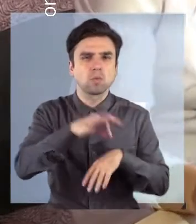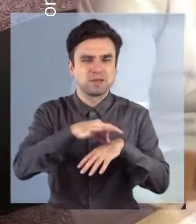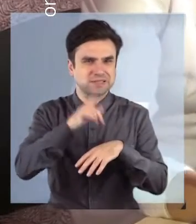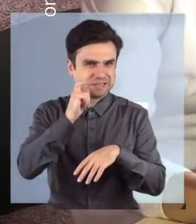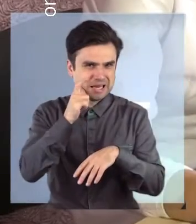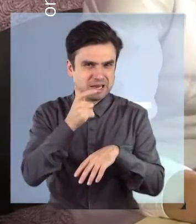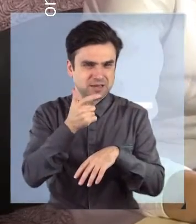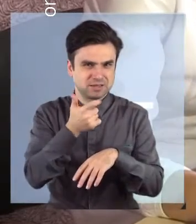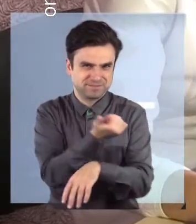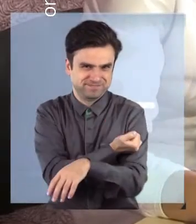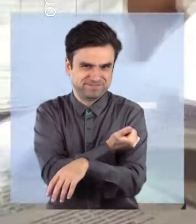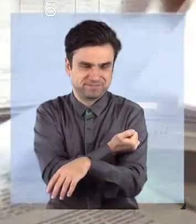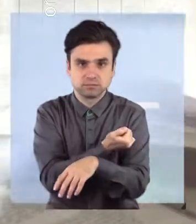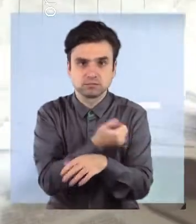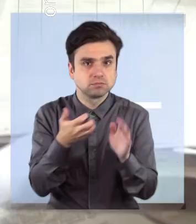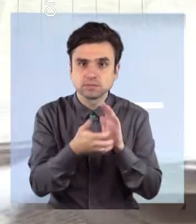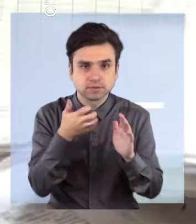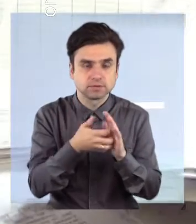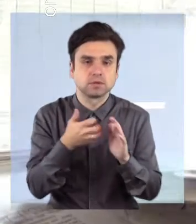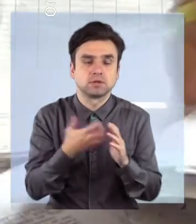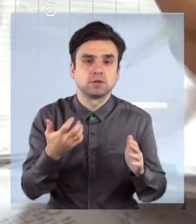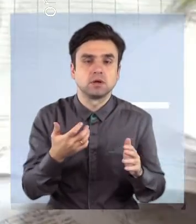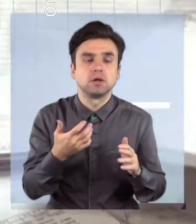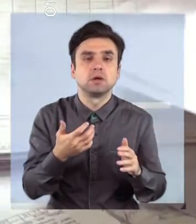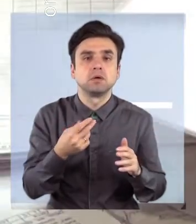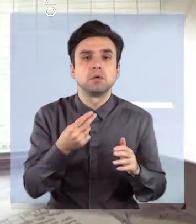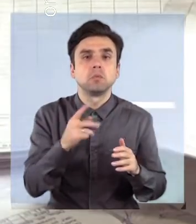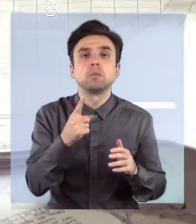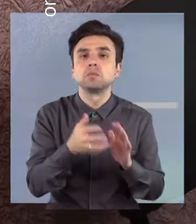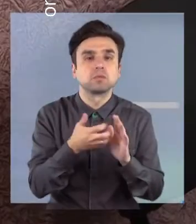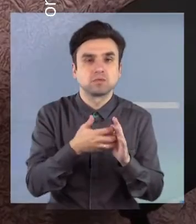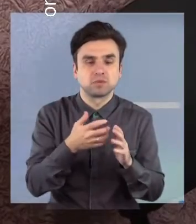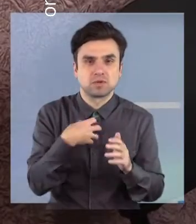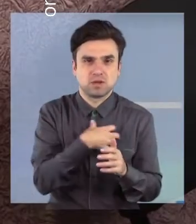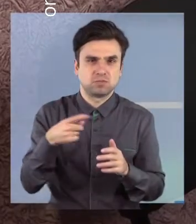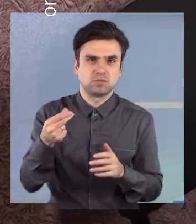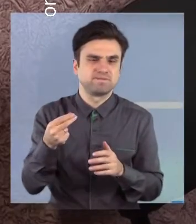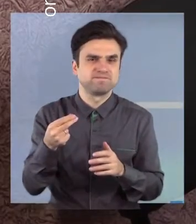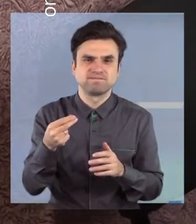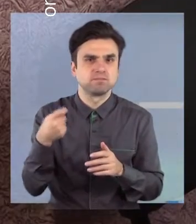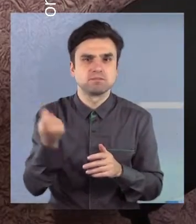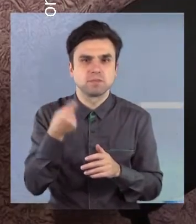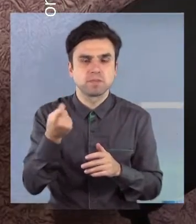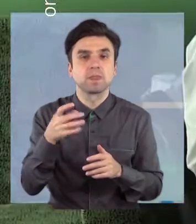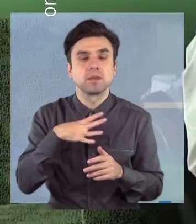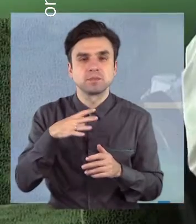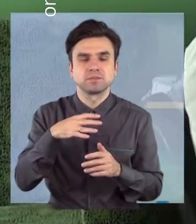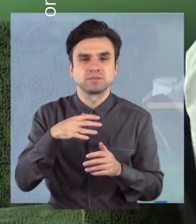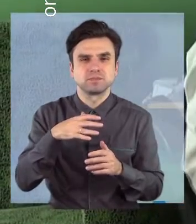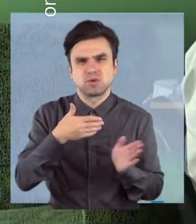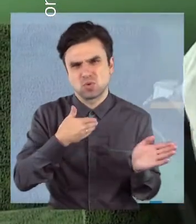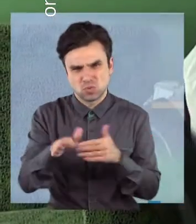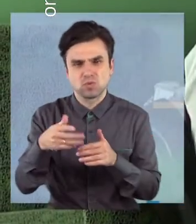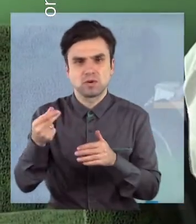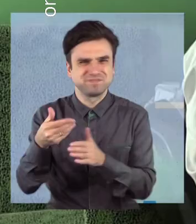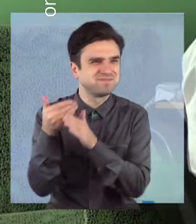боку держави цієї галузі. За її словами, місто виділило медичну субвенцію не в повному обсязі. Через це на черговій